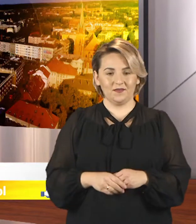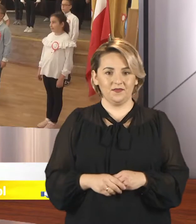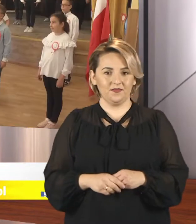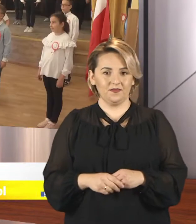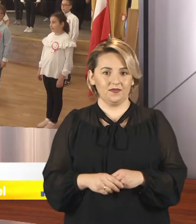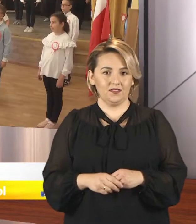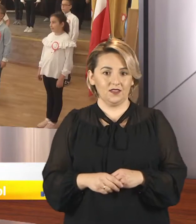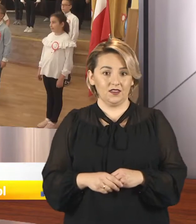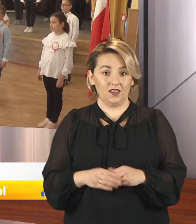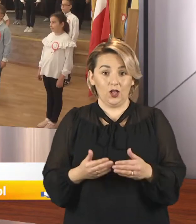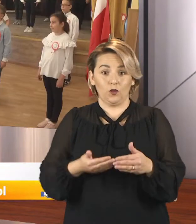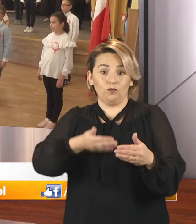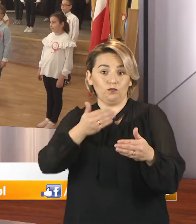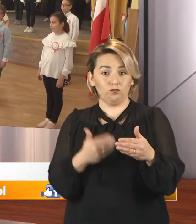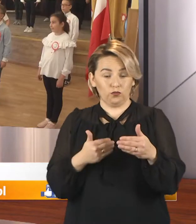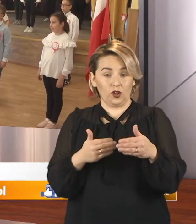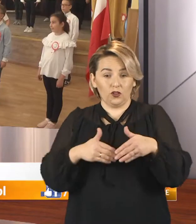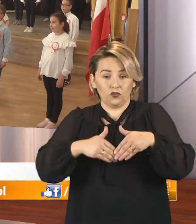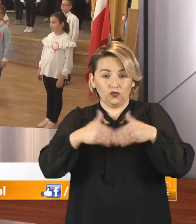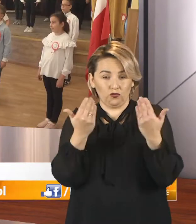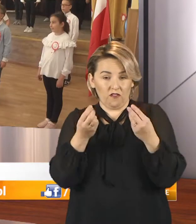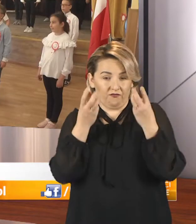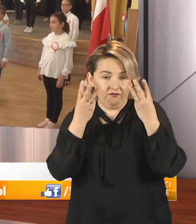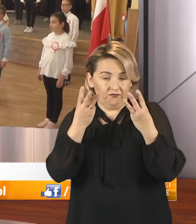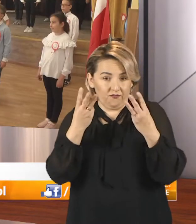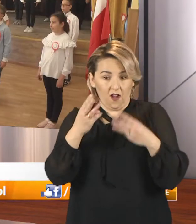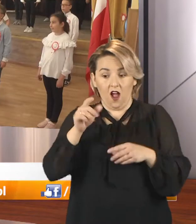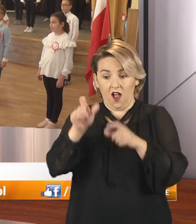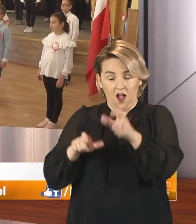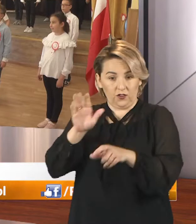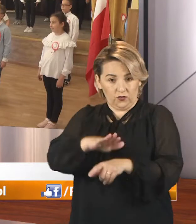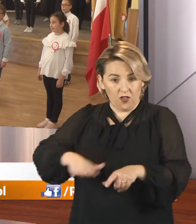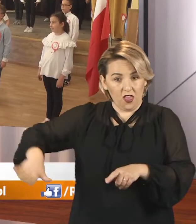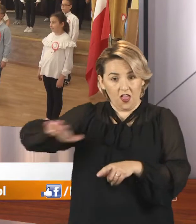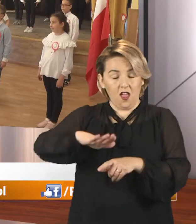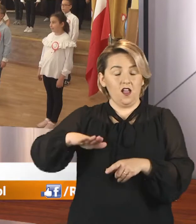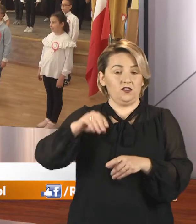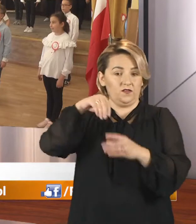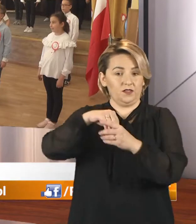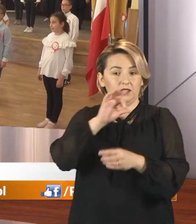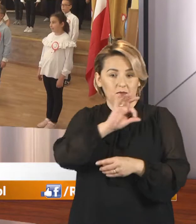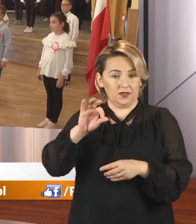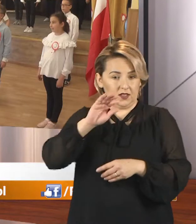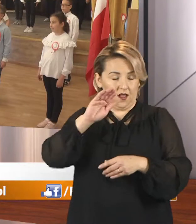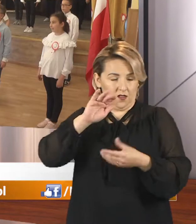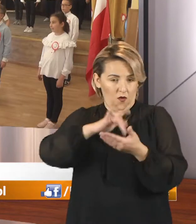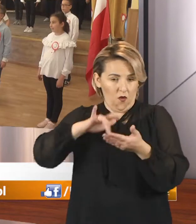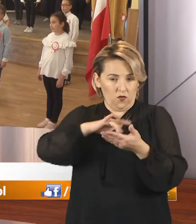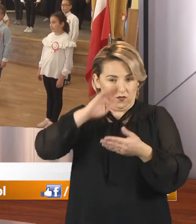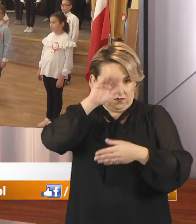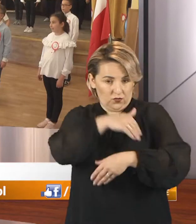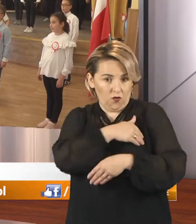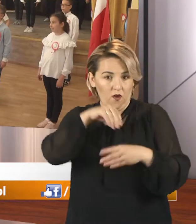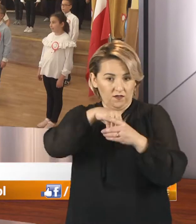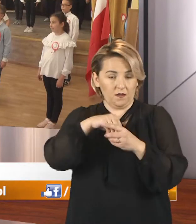Niesłyszących w przeddzień Narodowego święta uczniowie specjalnego ośrodka szkolno-wychowawczego dla niesłyszących i